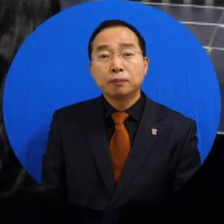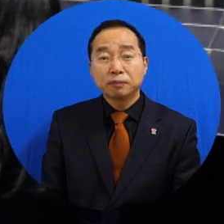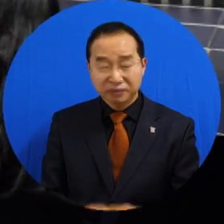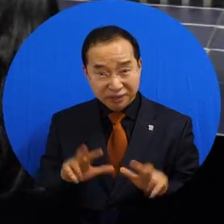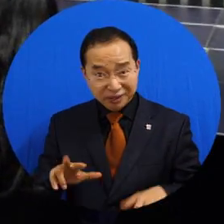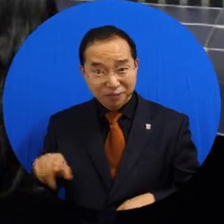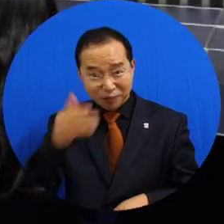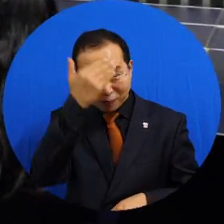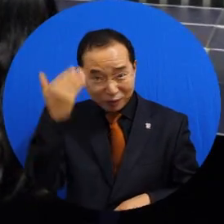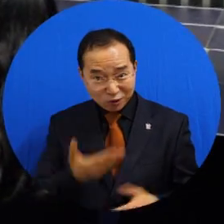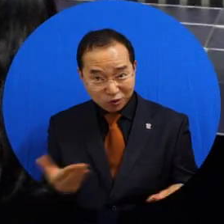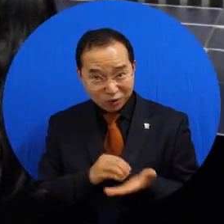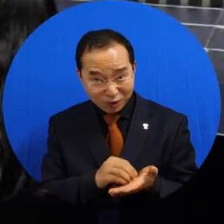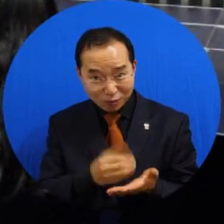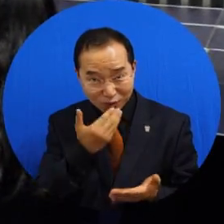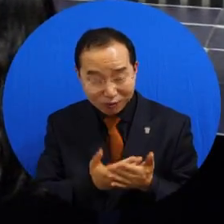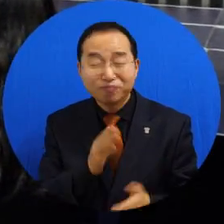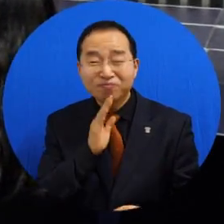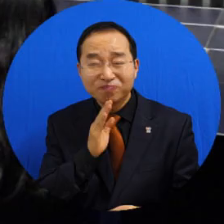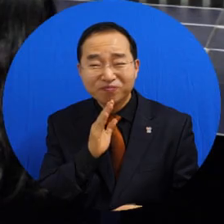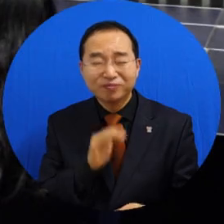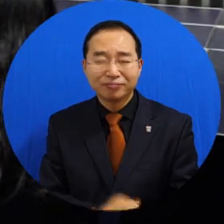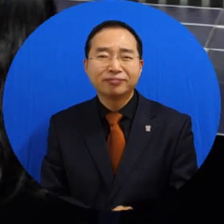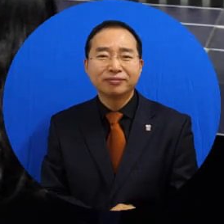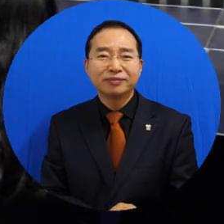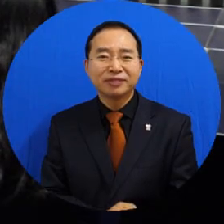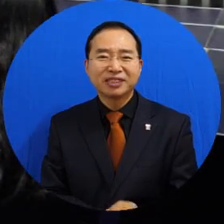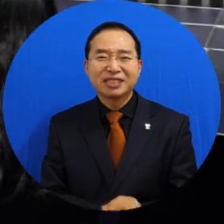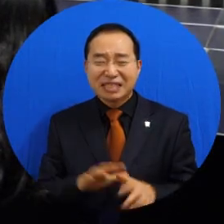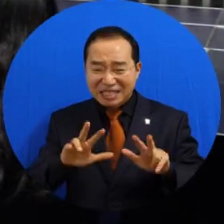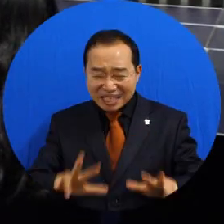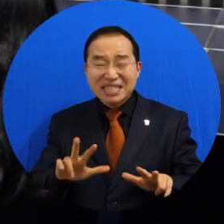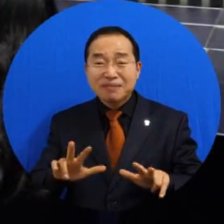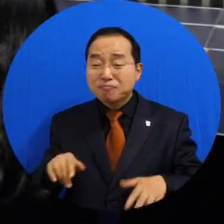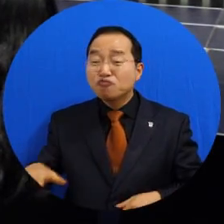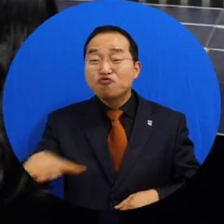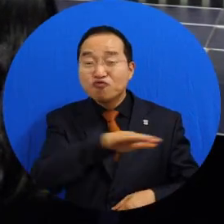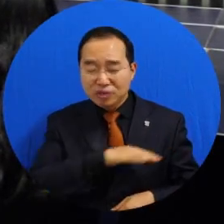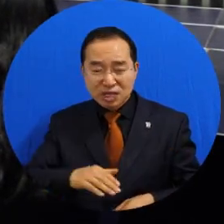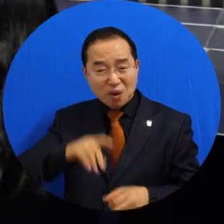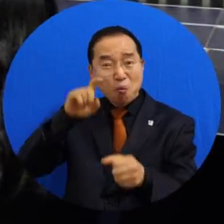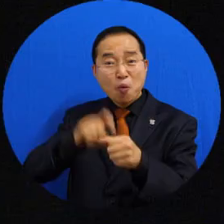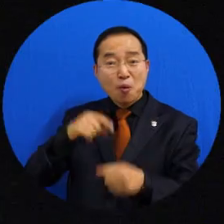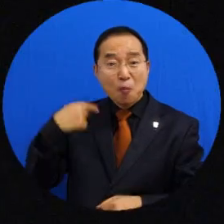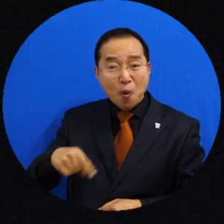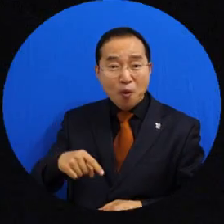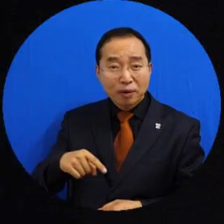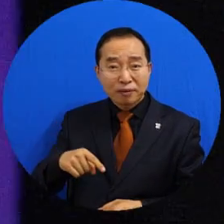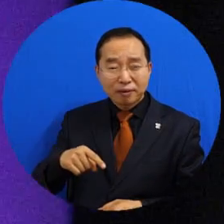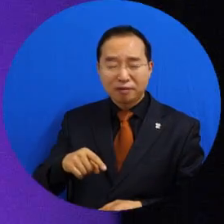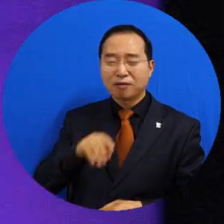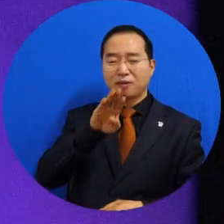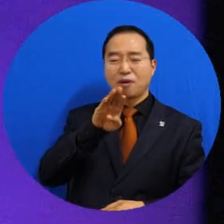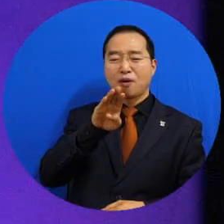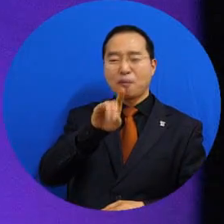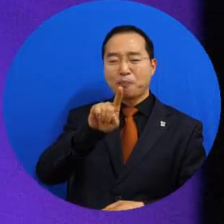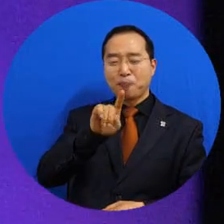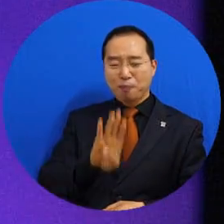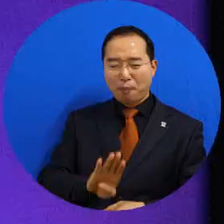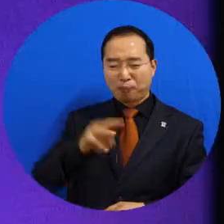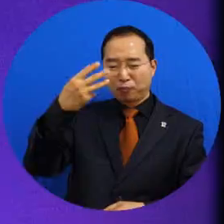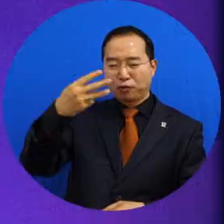물론 취업이 중요하긴 하겠죠. 근데 취업이 과연 우리의 시대적 사명일까요? 적어도 법륜 스님께서